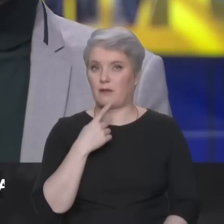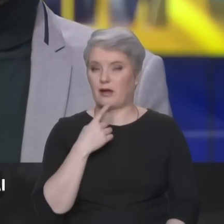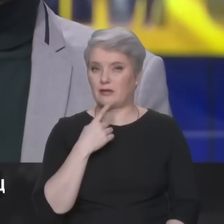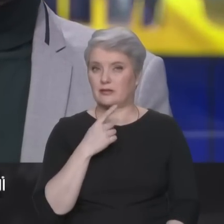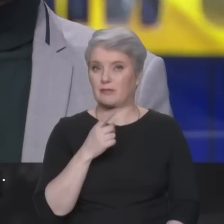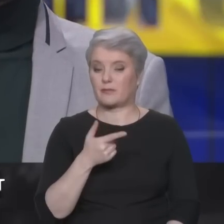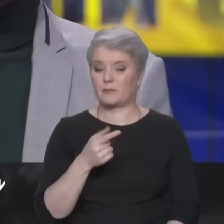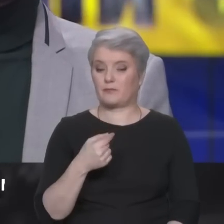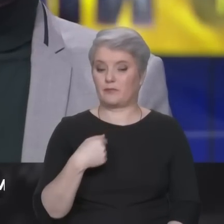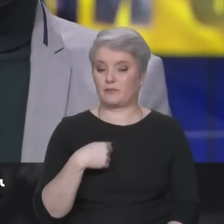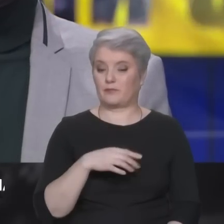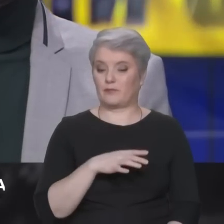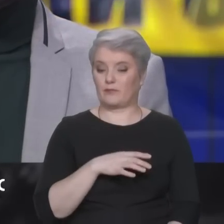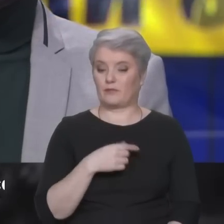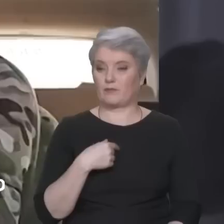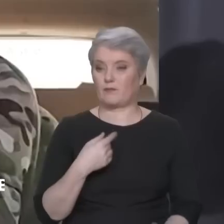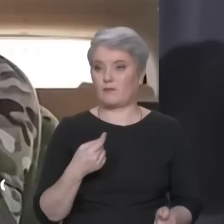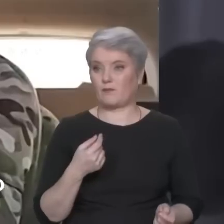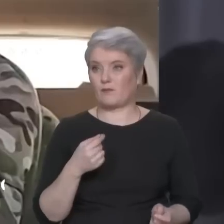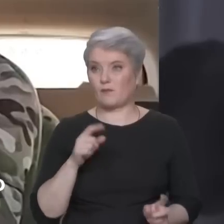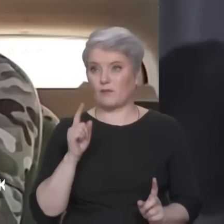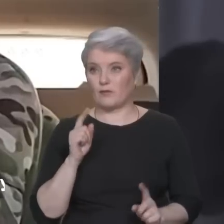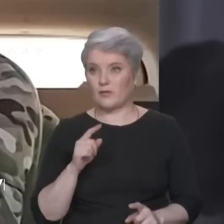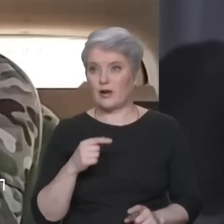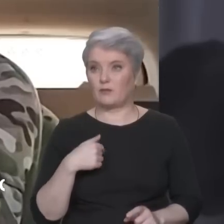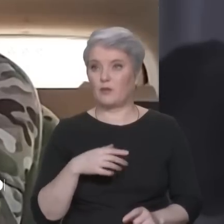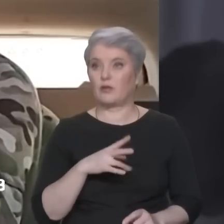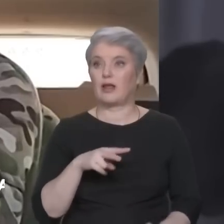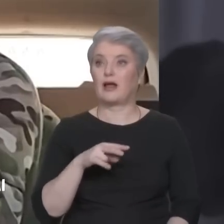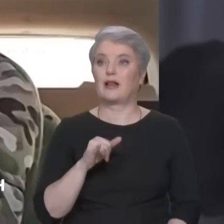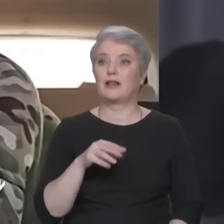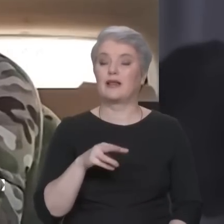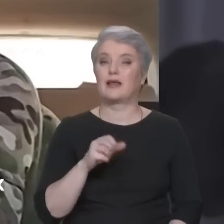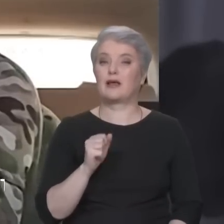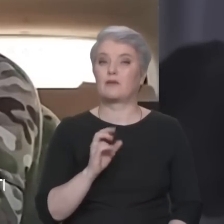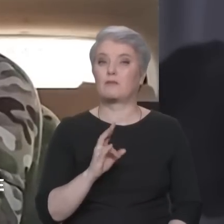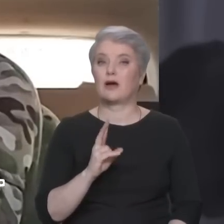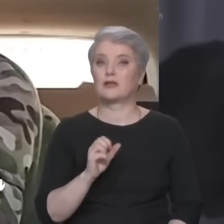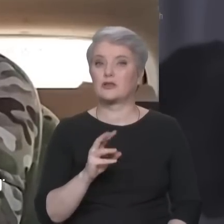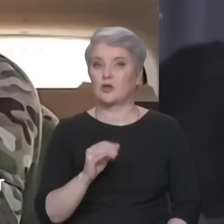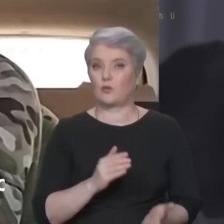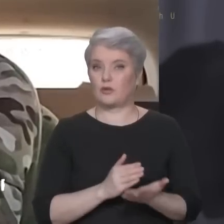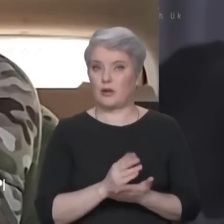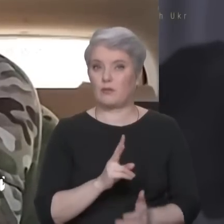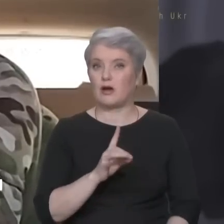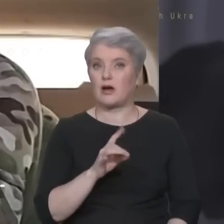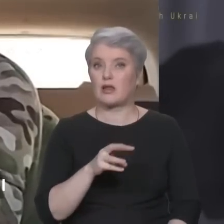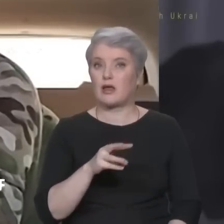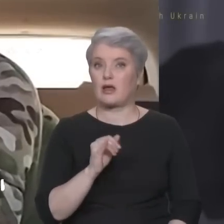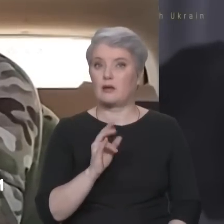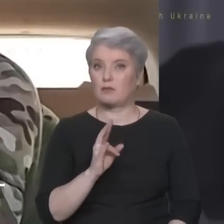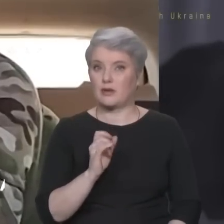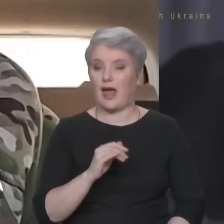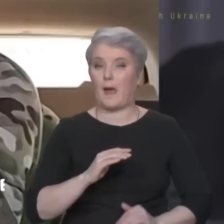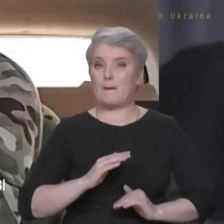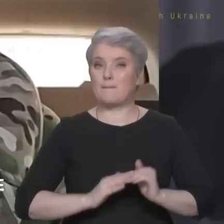Там, де ми були, ну, я трохи знаю і те, що ми були на Лиманському напрямку Каміна, там були як саме